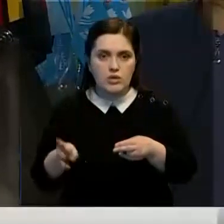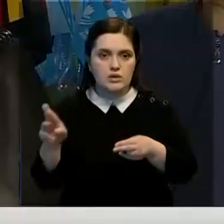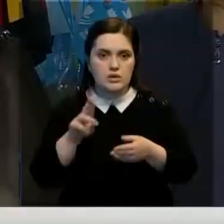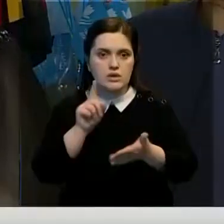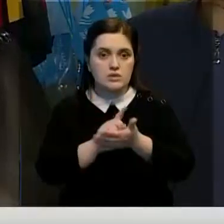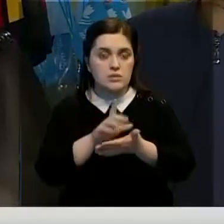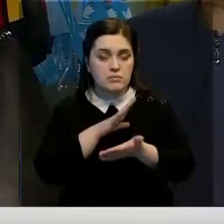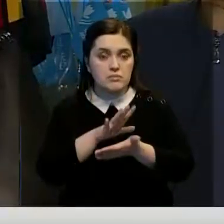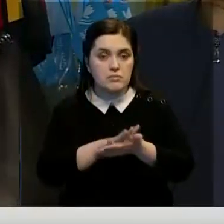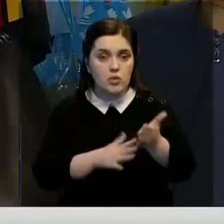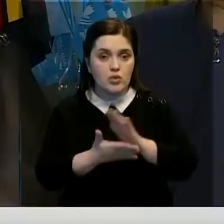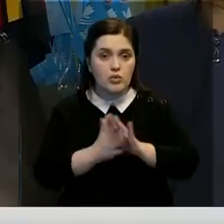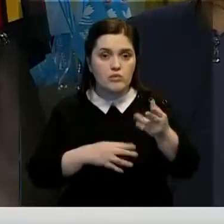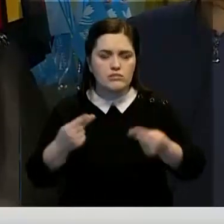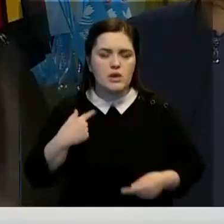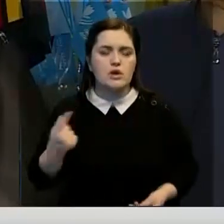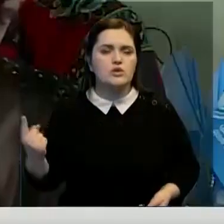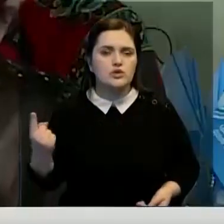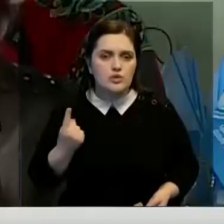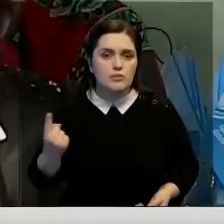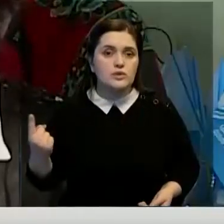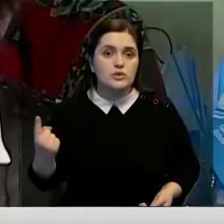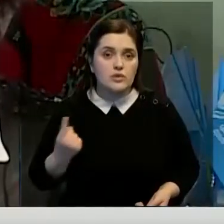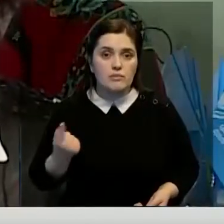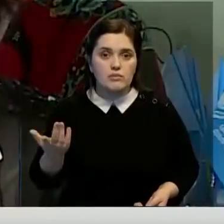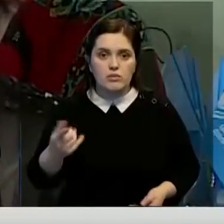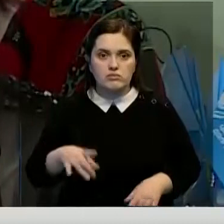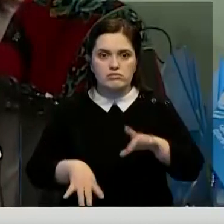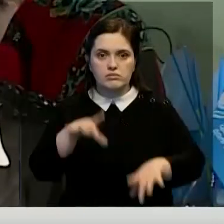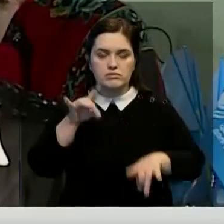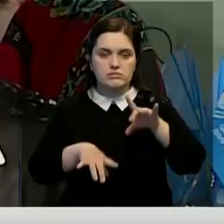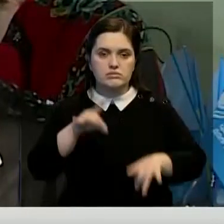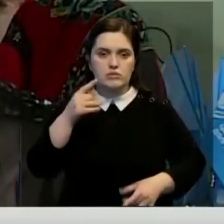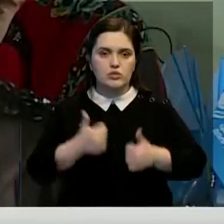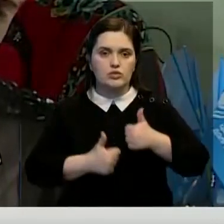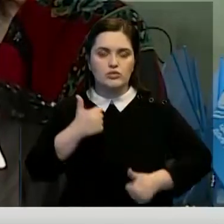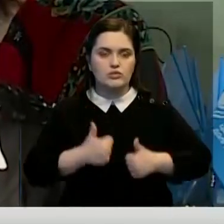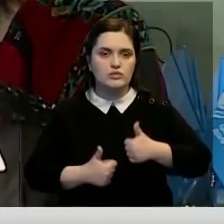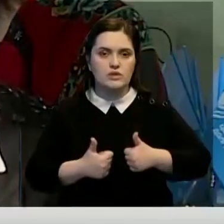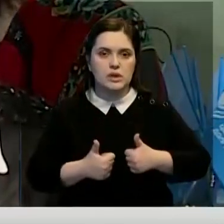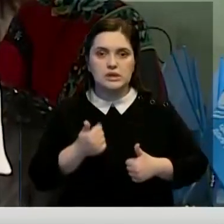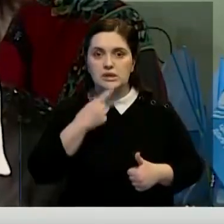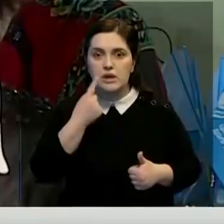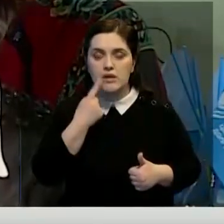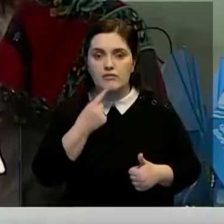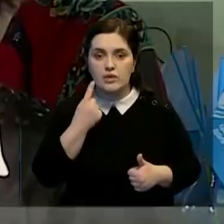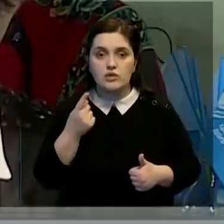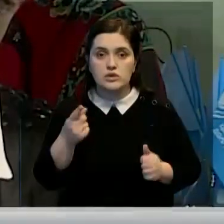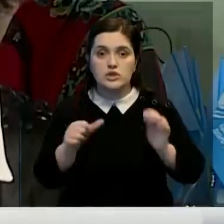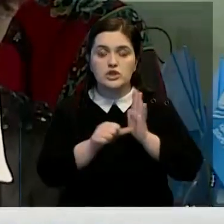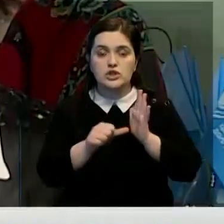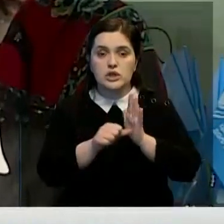были продолжить. Мы ждем, ждем. Вдруг они разыгрывают конкурс и говорят, что вот